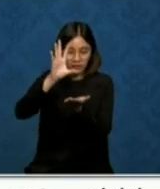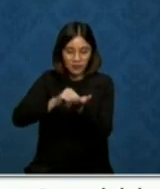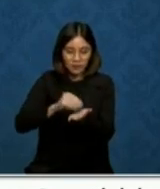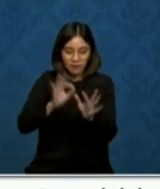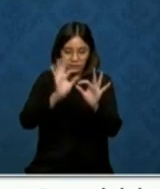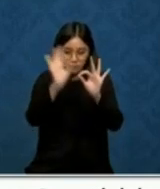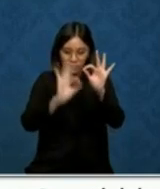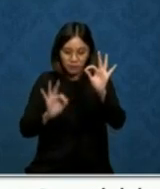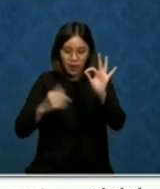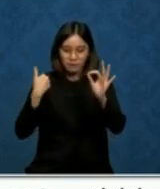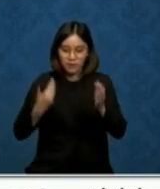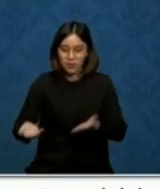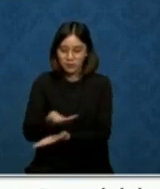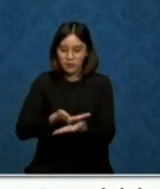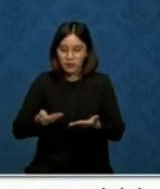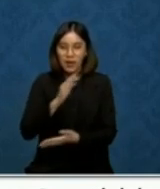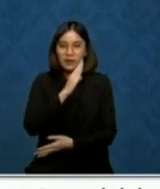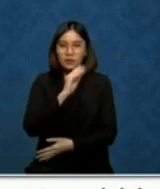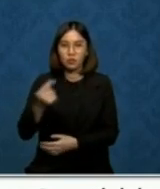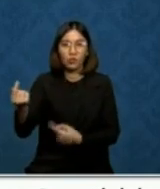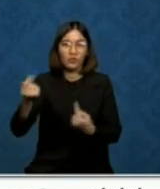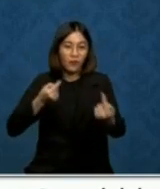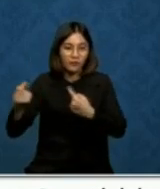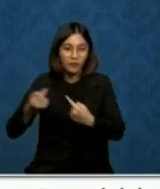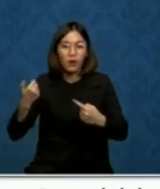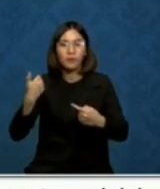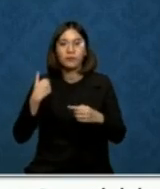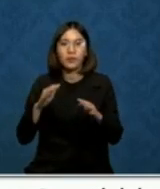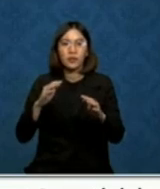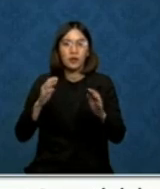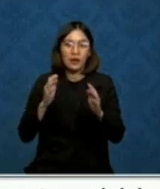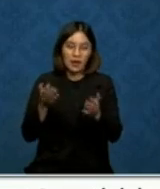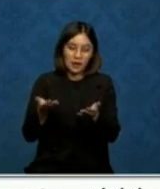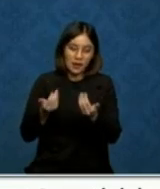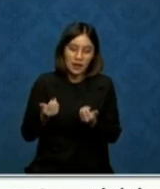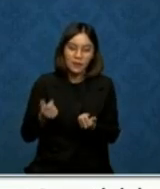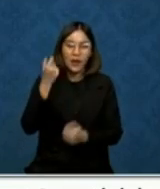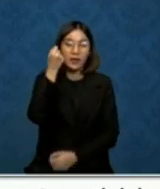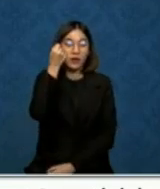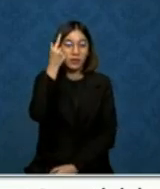ลักษณ์อักษรพิจารณาหากมีการร้องเรียนพร้อมให้เจ้าหน้าที่รับเรื่องมี